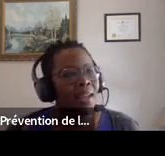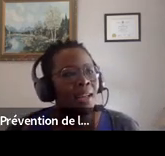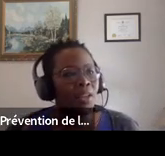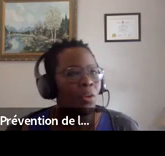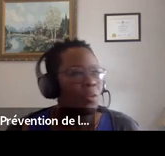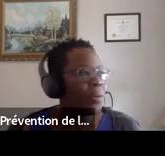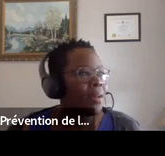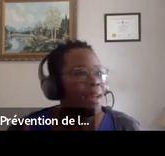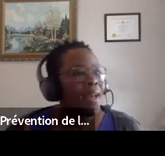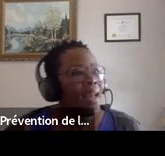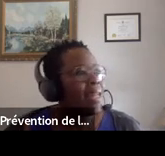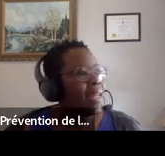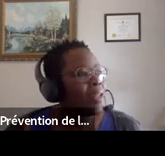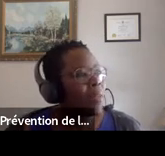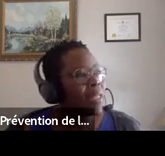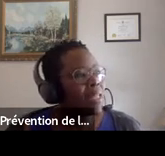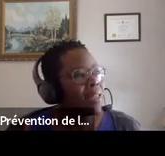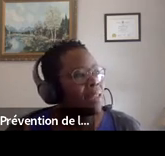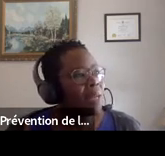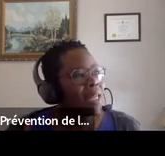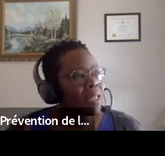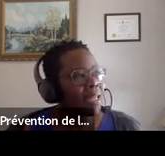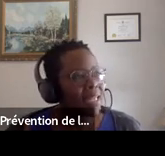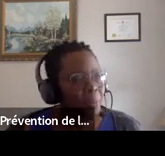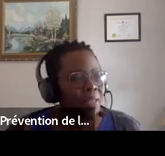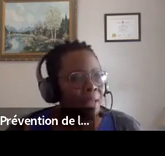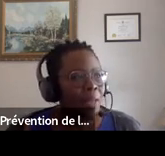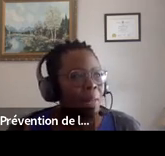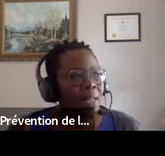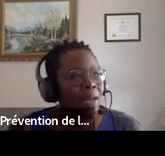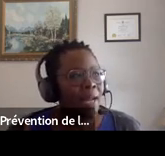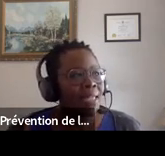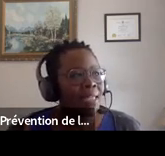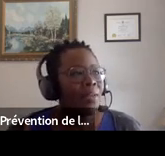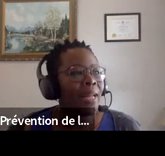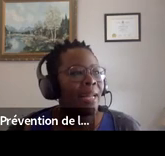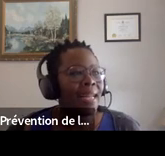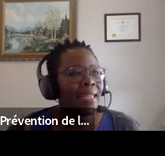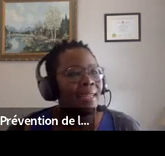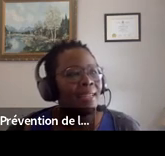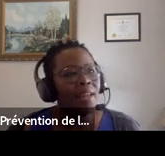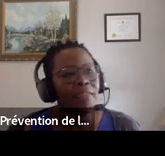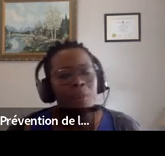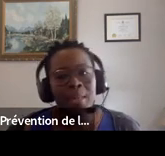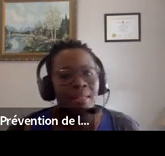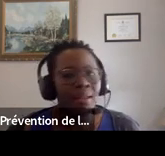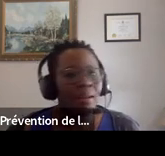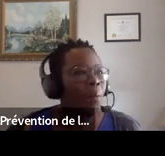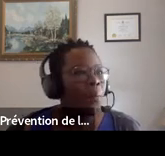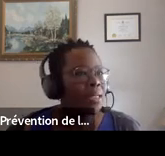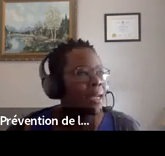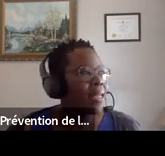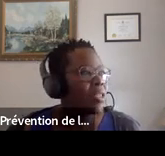Center à Toronto. Elle est le médecin responsable de l'amélioration de la qualité et de